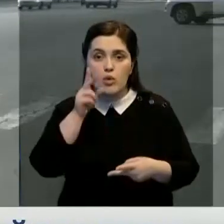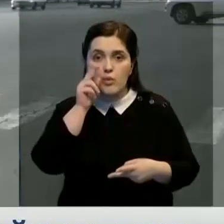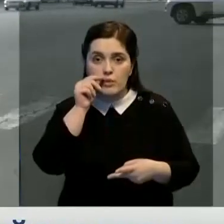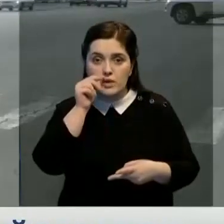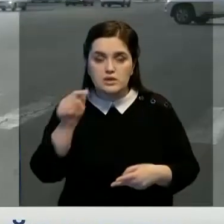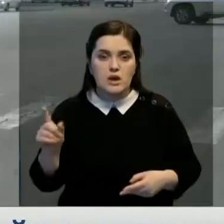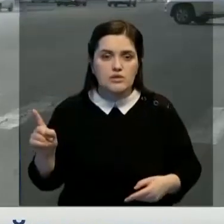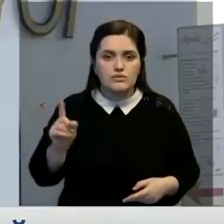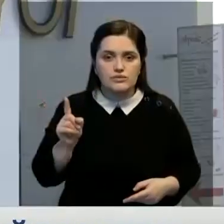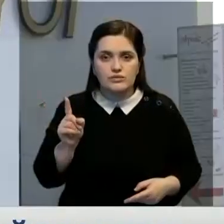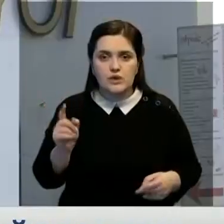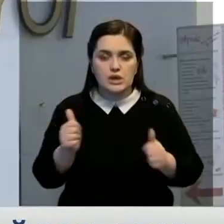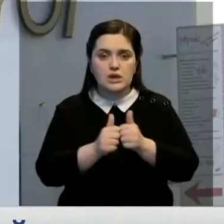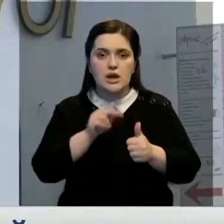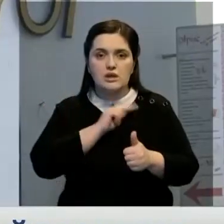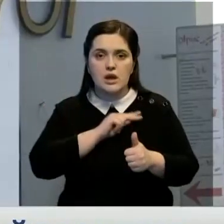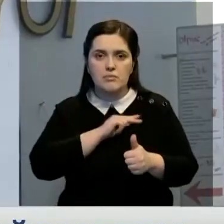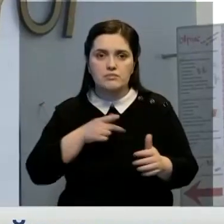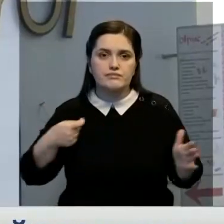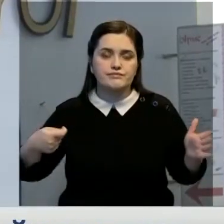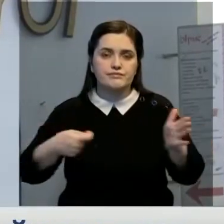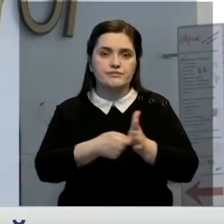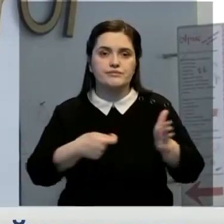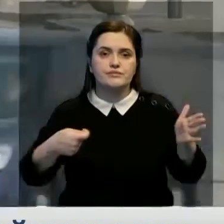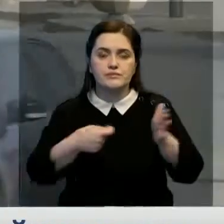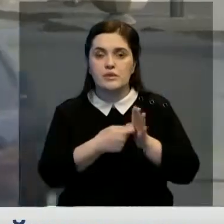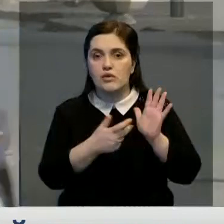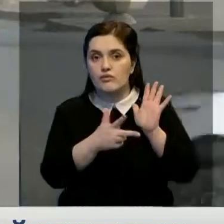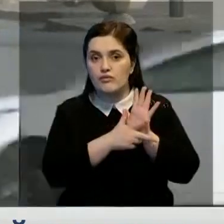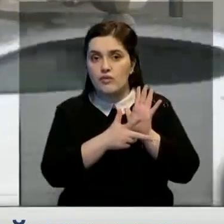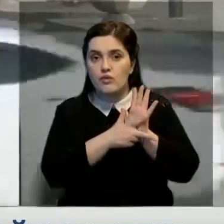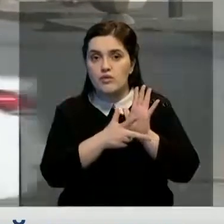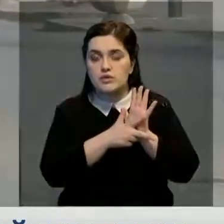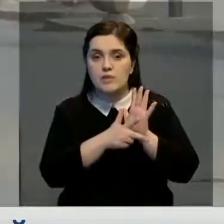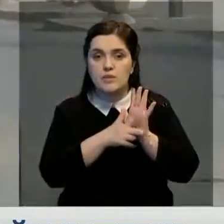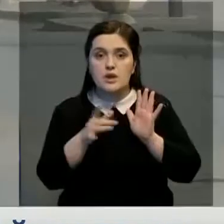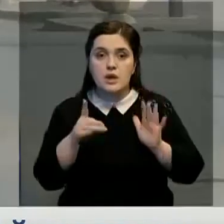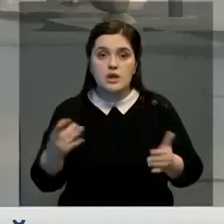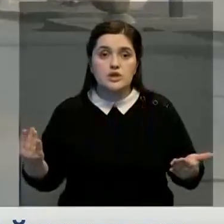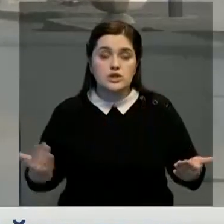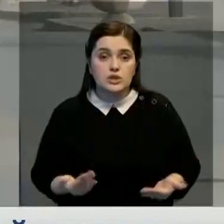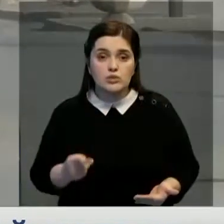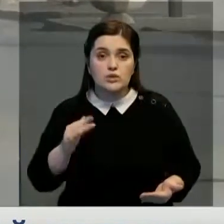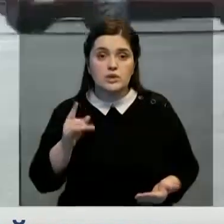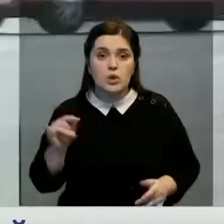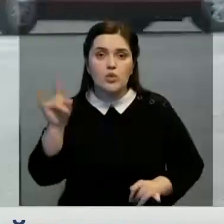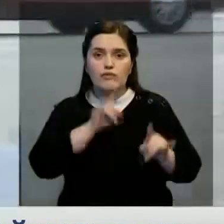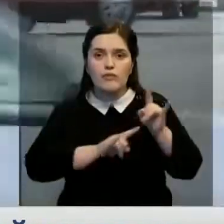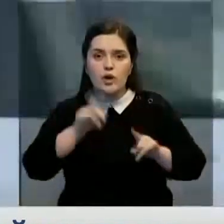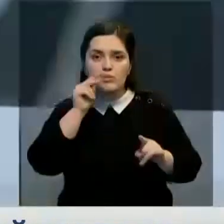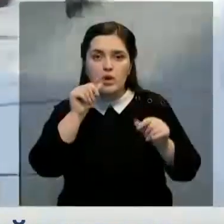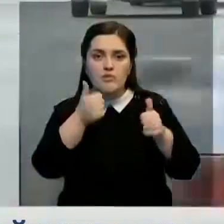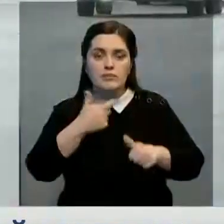мужчина подстерег жертву возле работы и нанес ей 8 ударов ножом. Он объяснил это тем, что жительница Кульсары уговорила